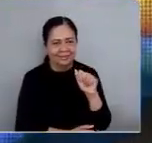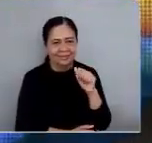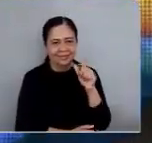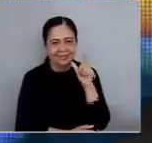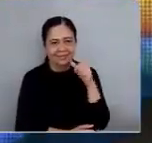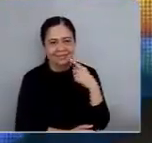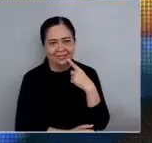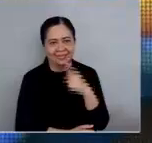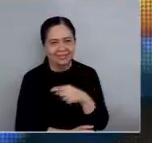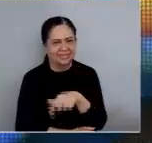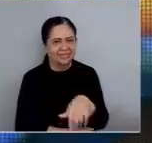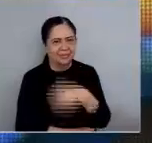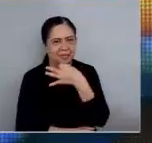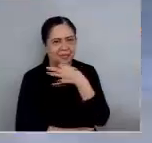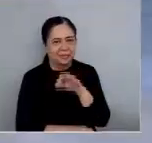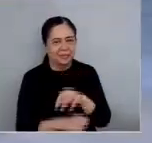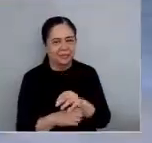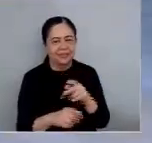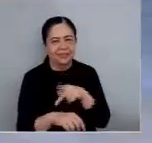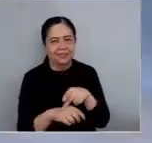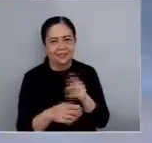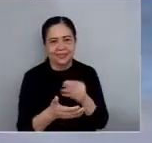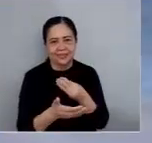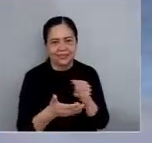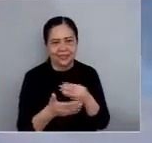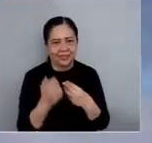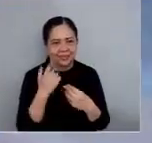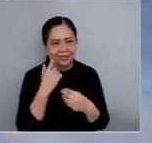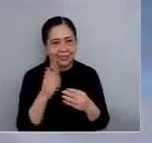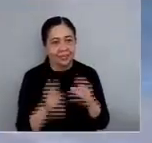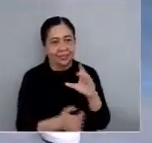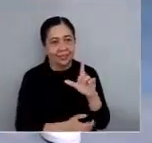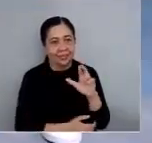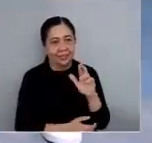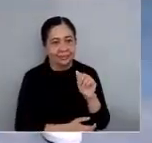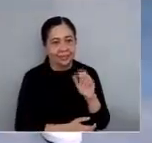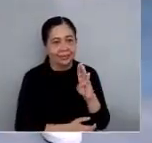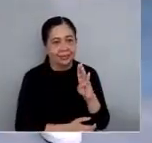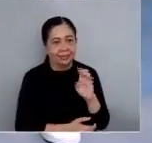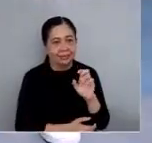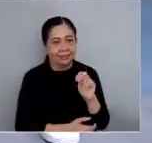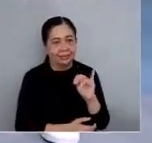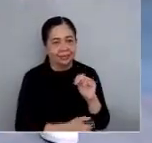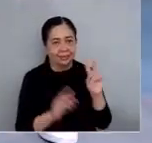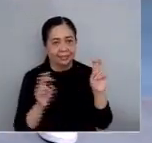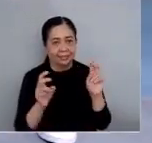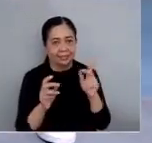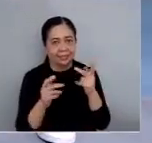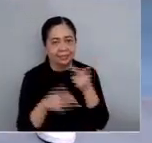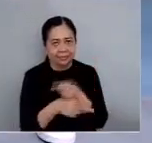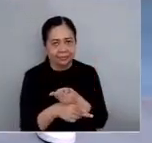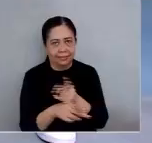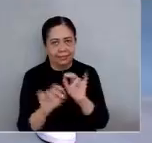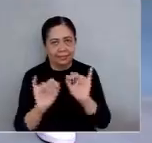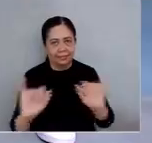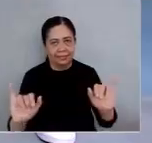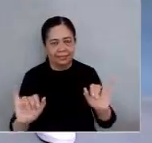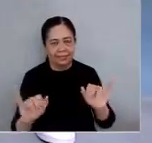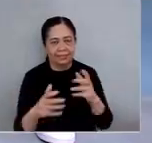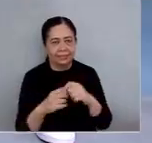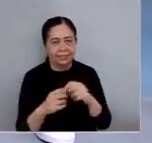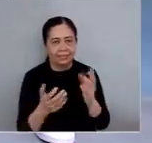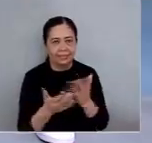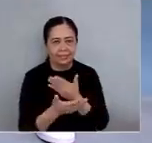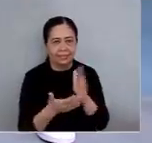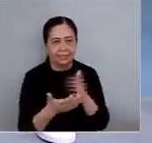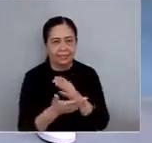Sa mga mahilig sa indie music dyan, yung kinanta po ni Clara Benin ngayon lamang ay pinamagatang Keep Still, isang kanta sa pinakabago